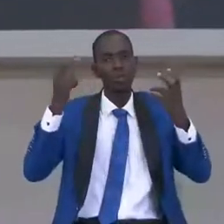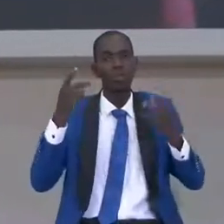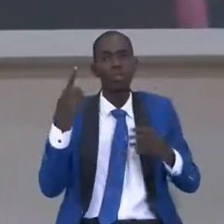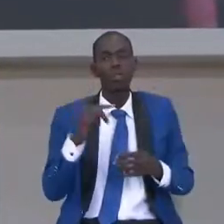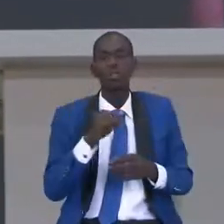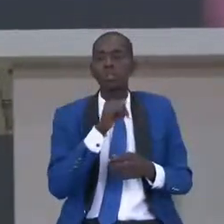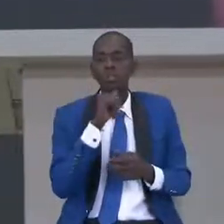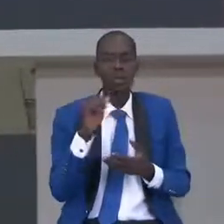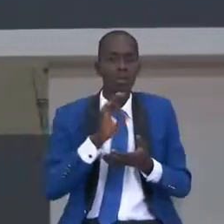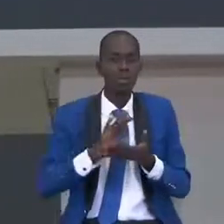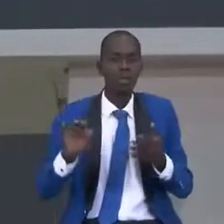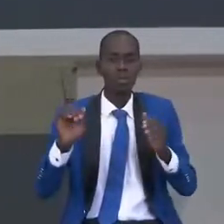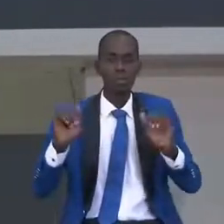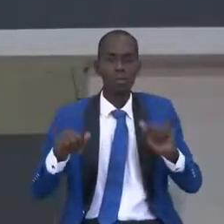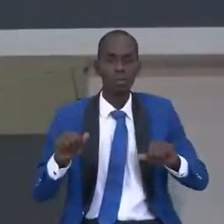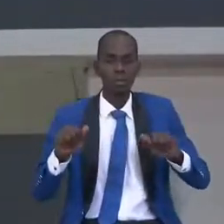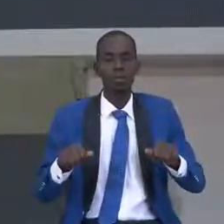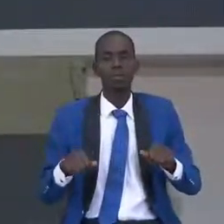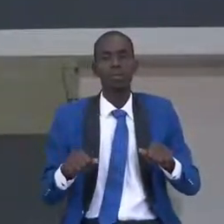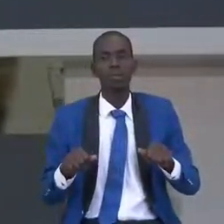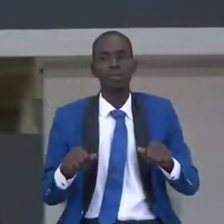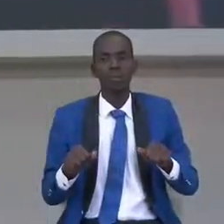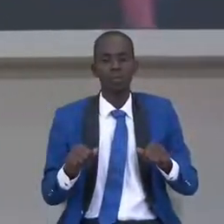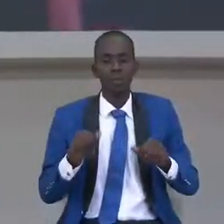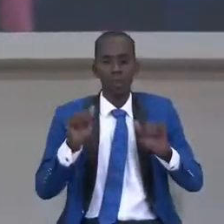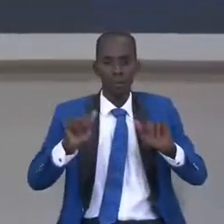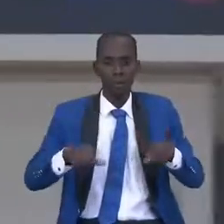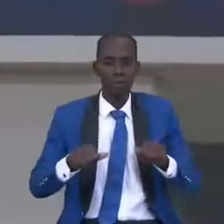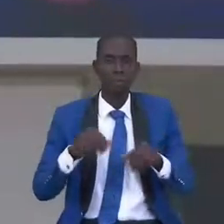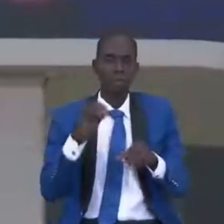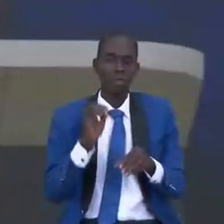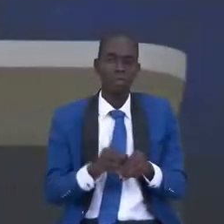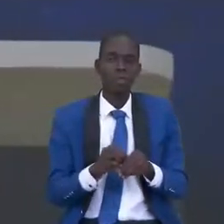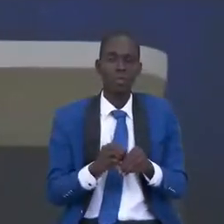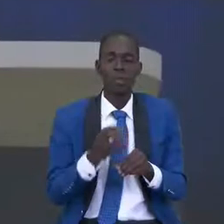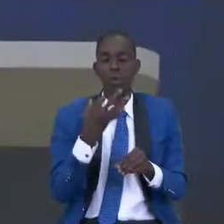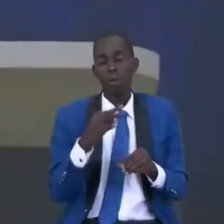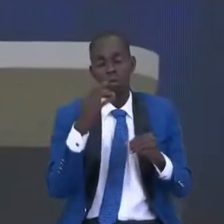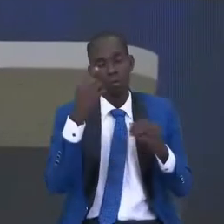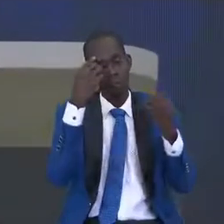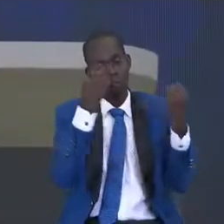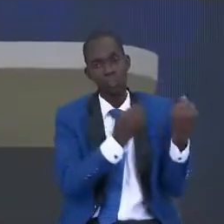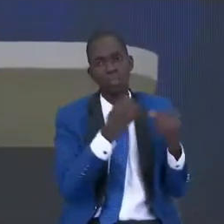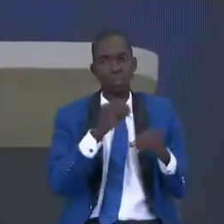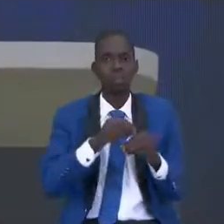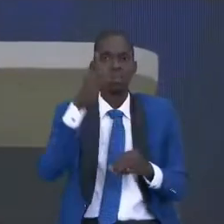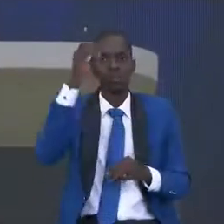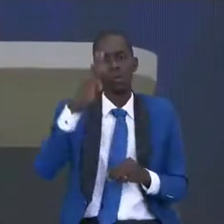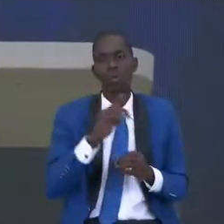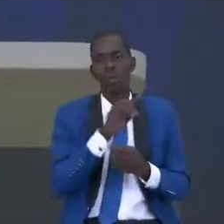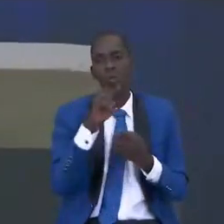possibilités infinies, innombrables de la foi en Dieu. Quand vous pourrez dire, je